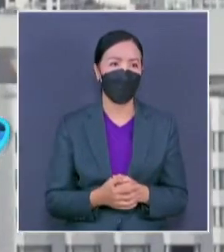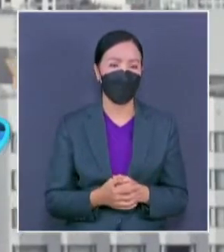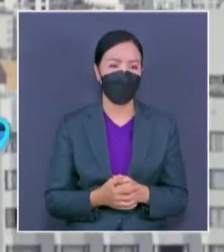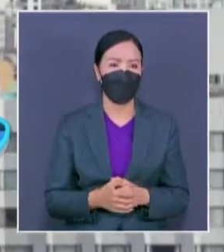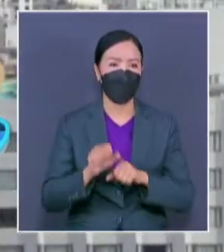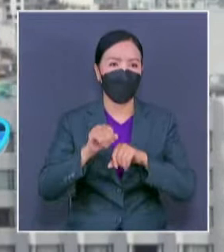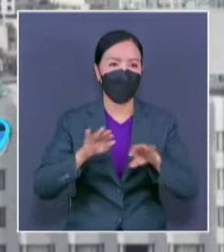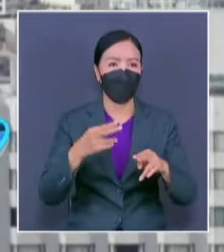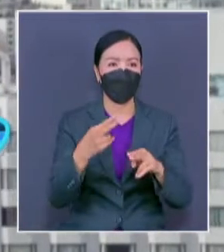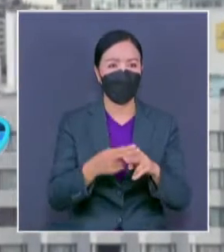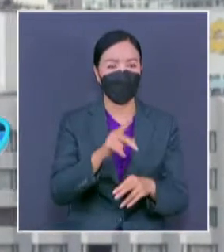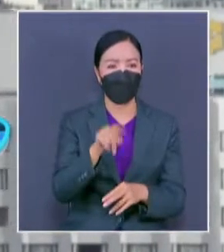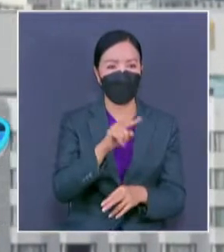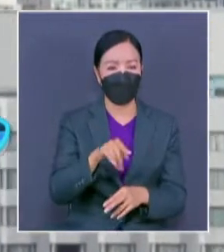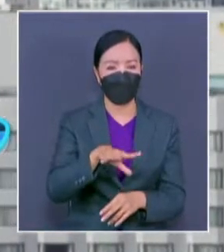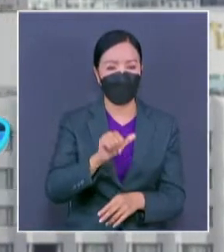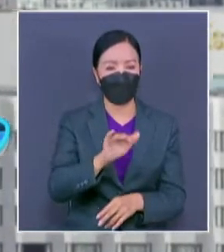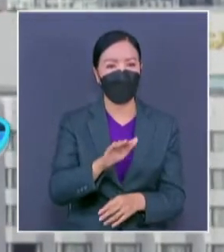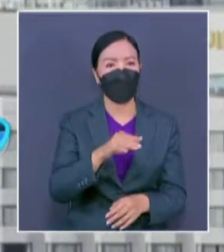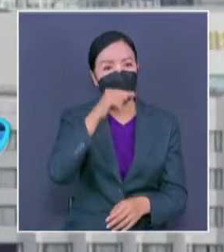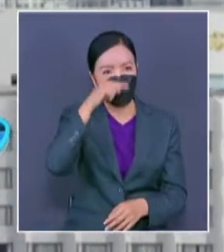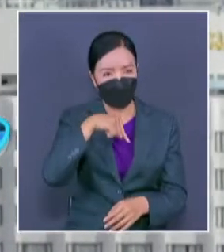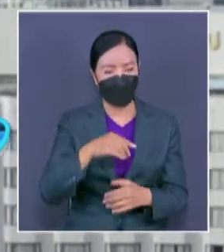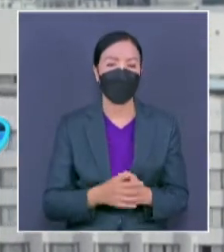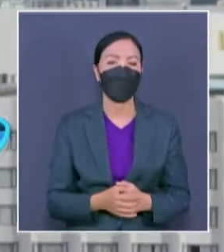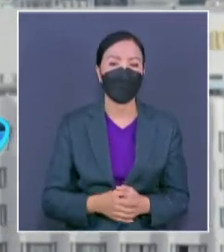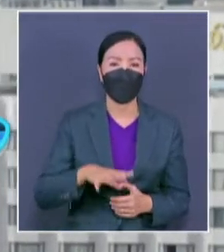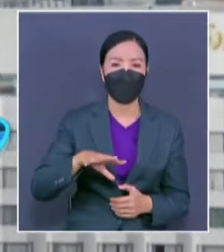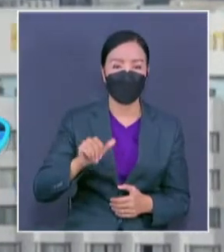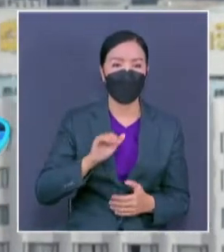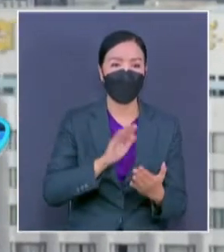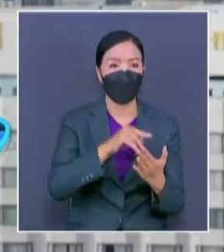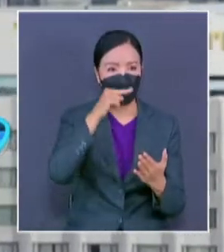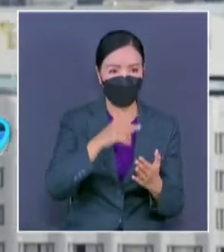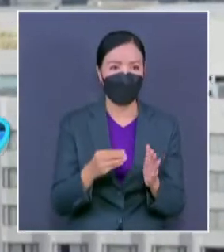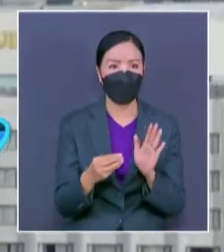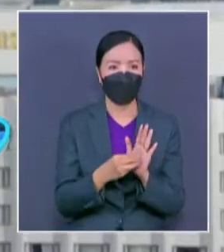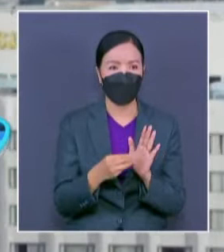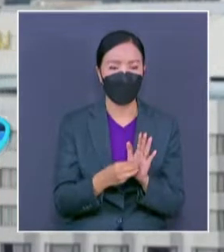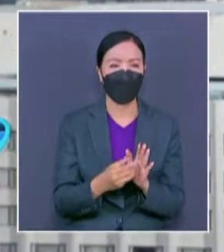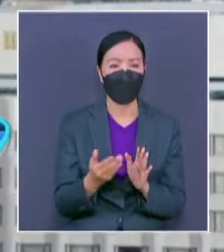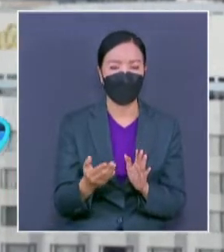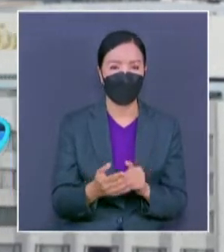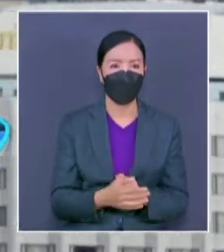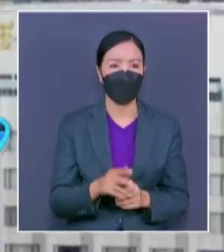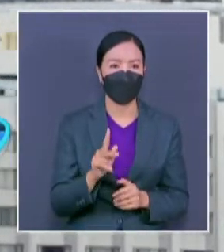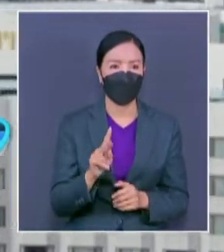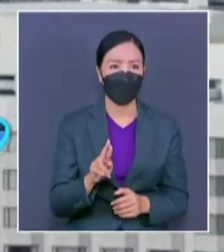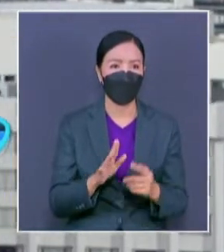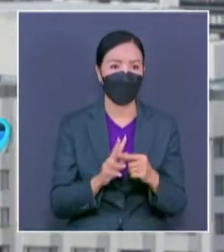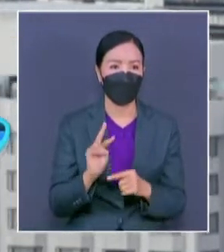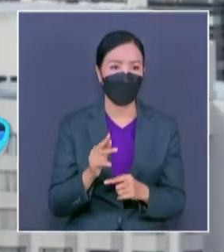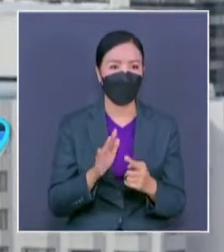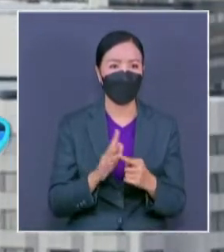ประกาศเปลี่ยนชื่อภาษาอังกฤษเมืองหลวงของประเทศไทยครับเมืองหลวงของเราคือกรุงเทพมหานครชื่อภาษาอังกฤษ